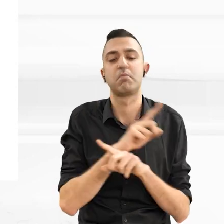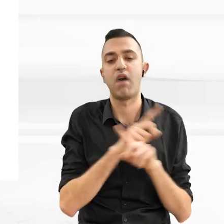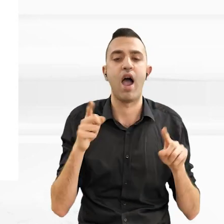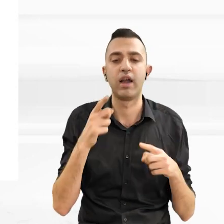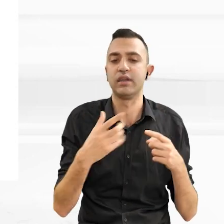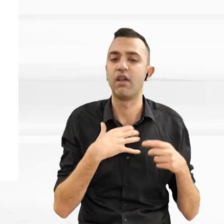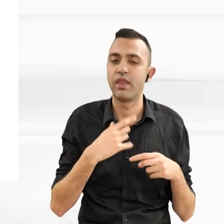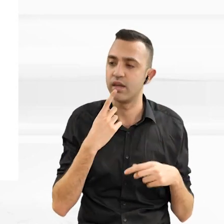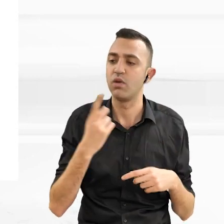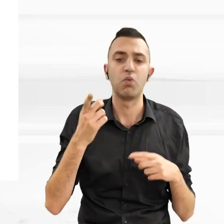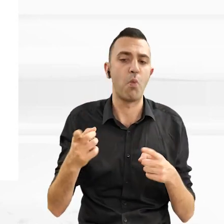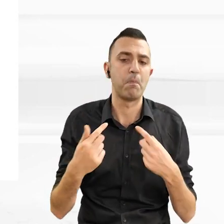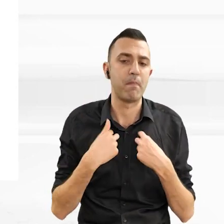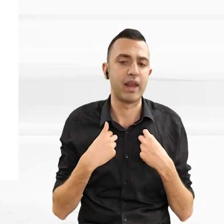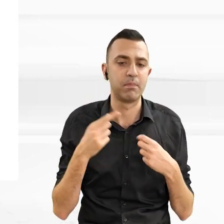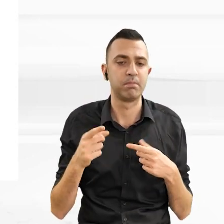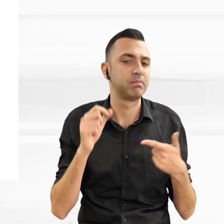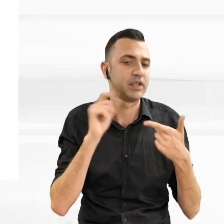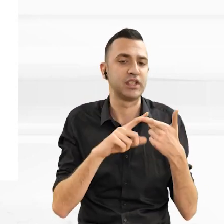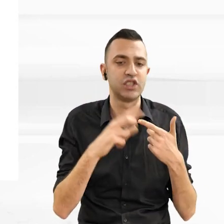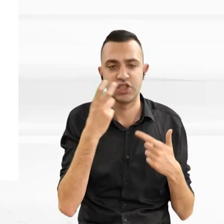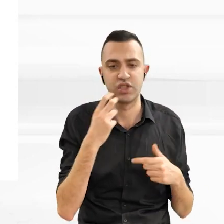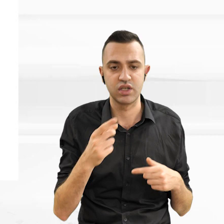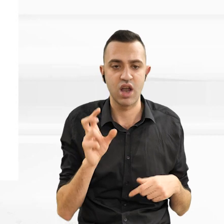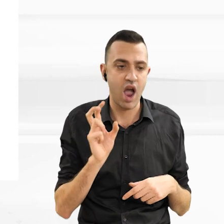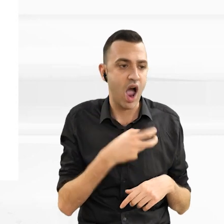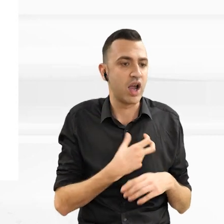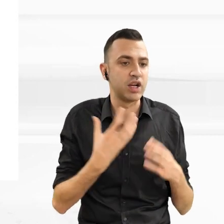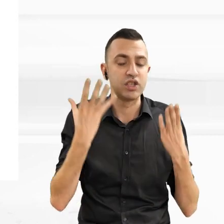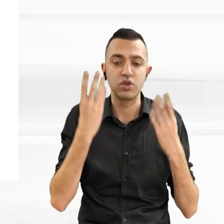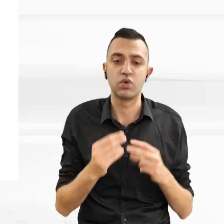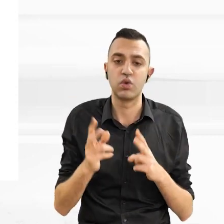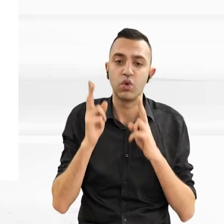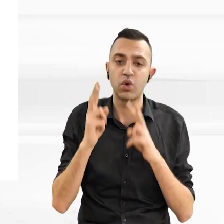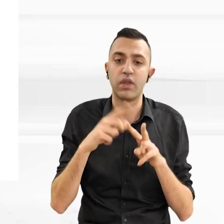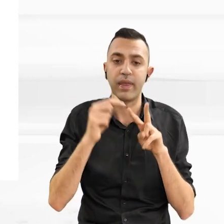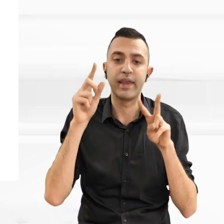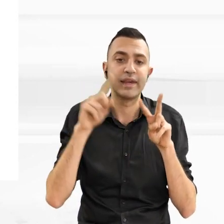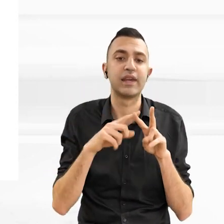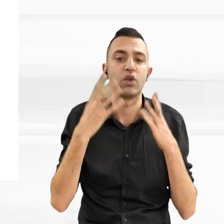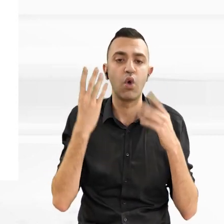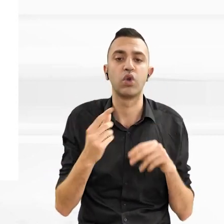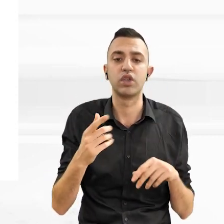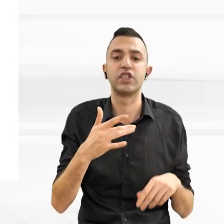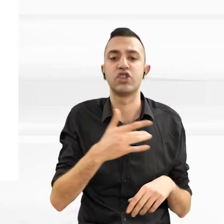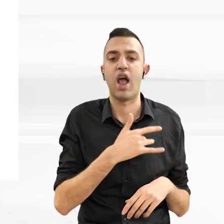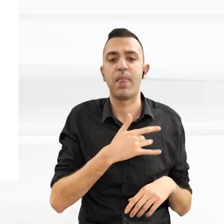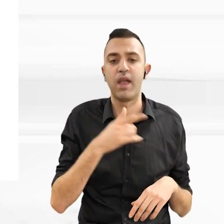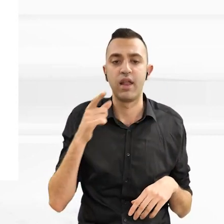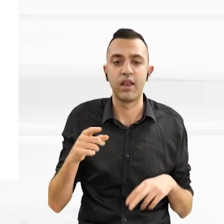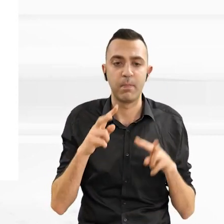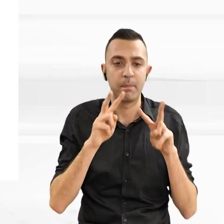ederdiniz o zaten benim ikinci işimize bakalım Aşık oldur kim kılar canın feda cananına